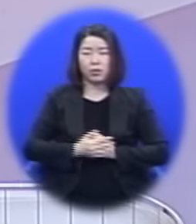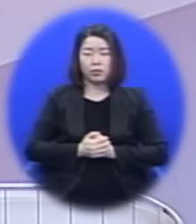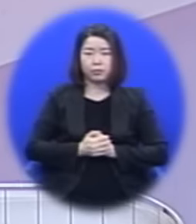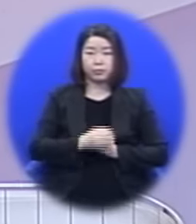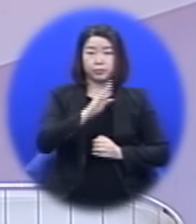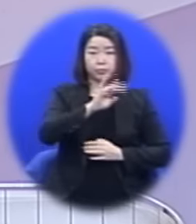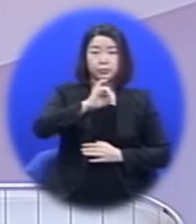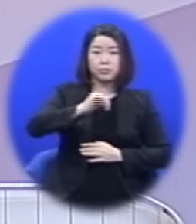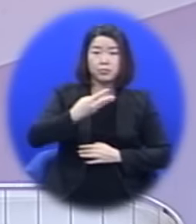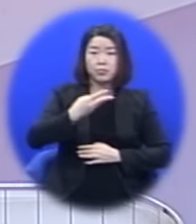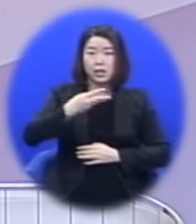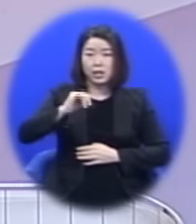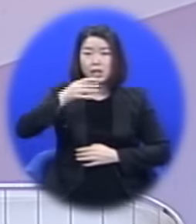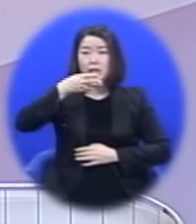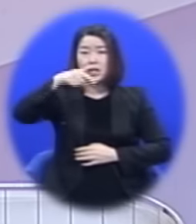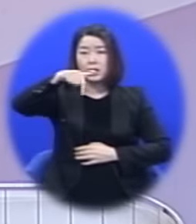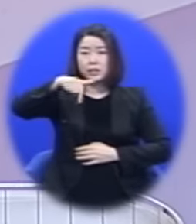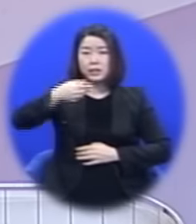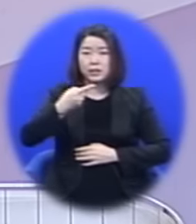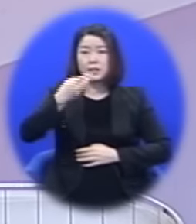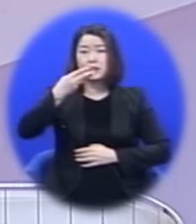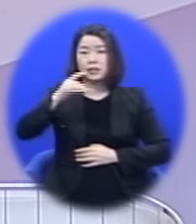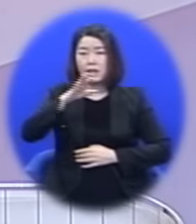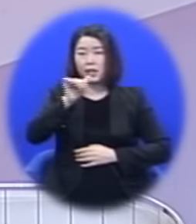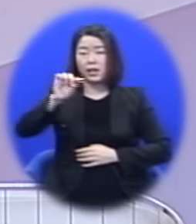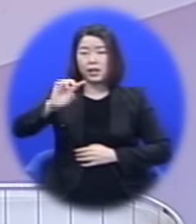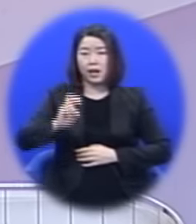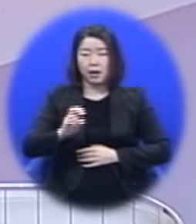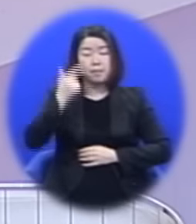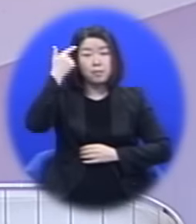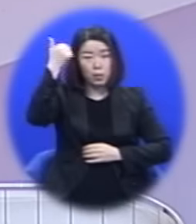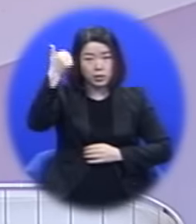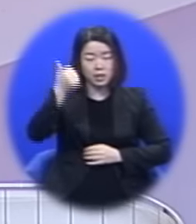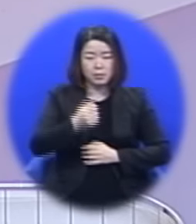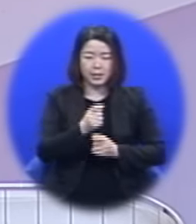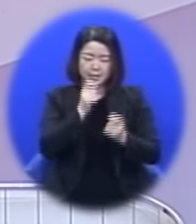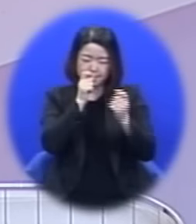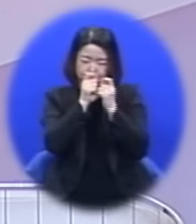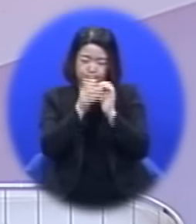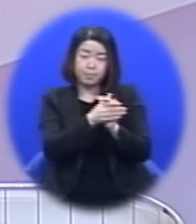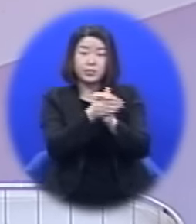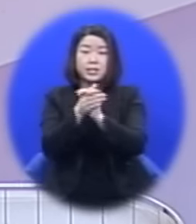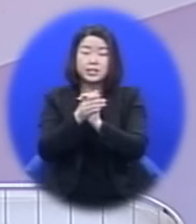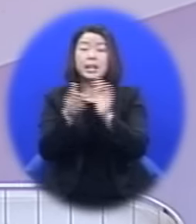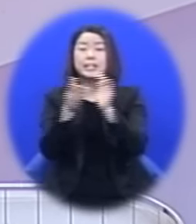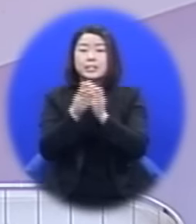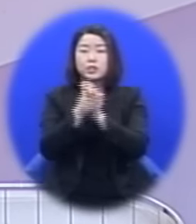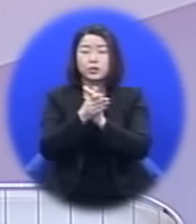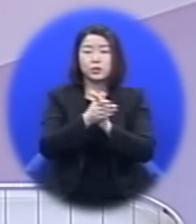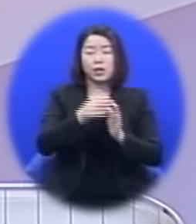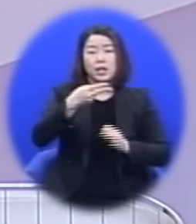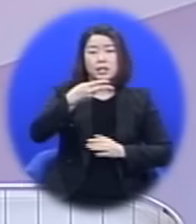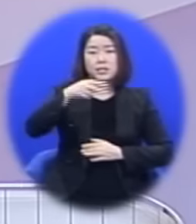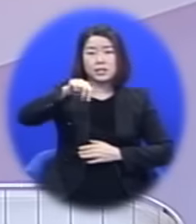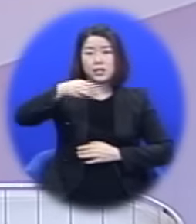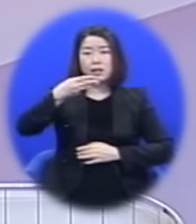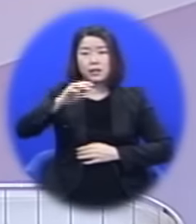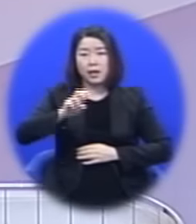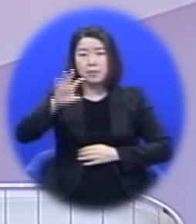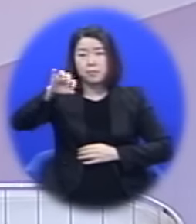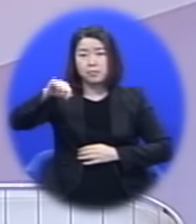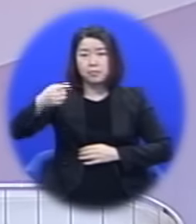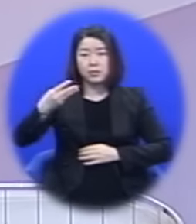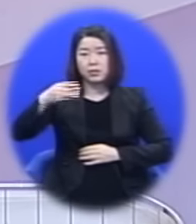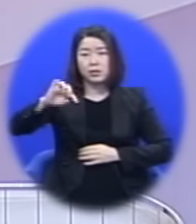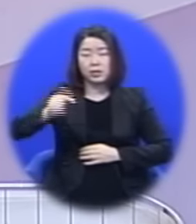빌리그리안 목사님에게 아주 친한 친구 찰스 템플턴이라고 하는 친구 목사가 있었습니다.